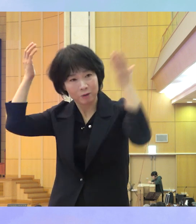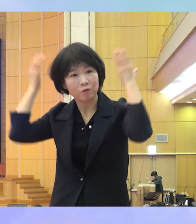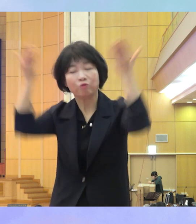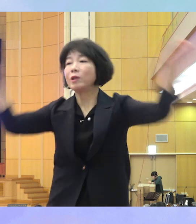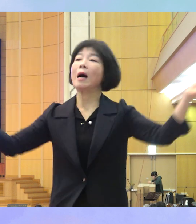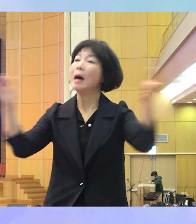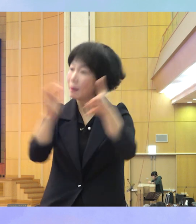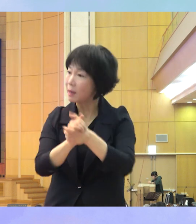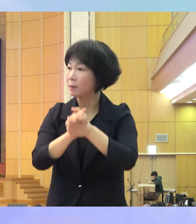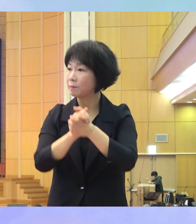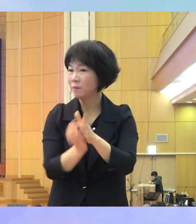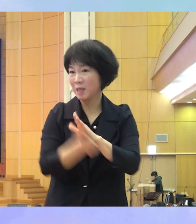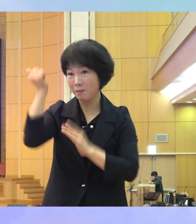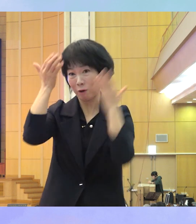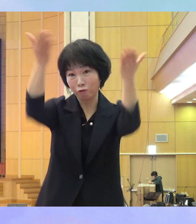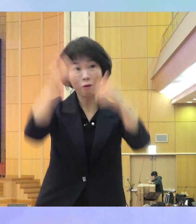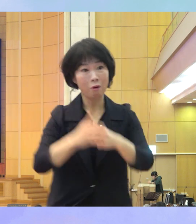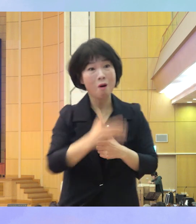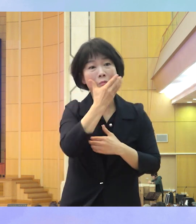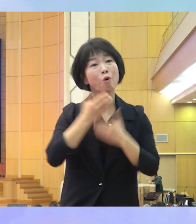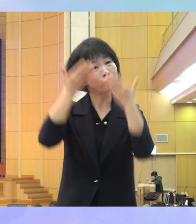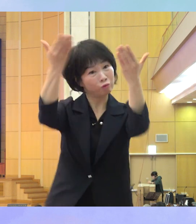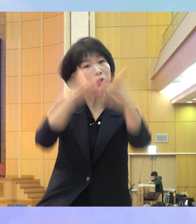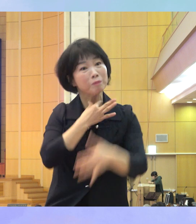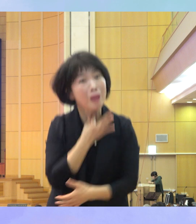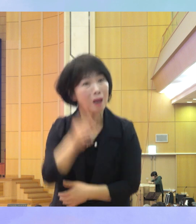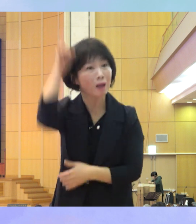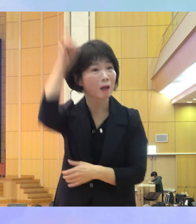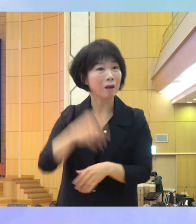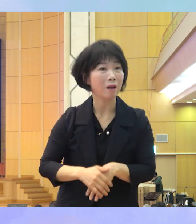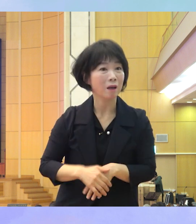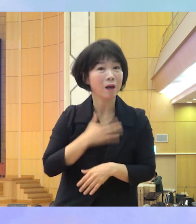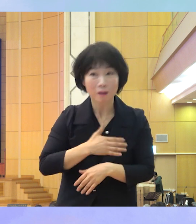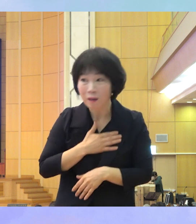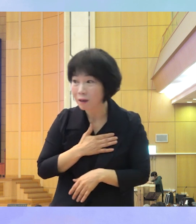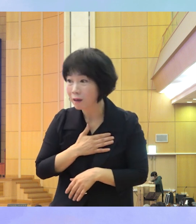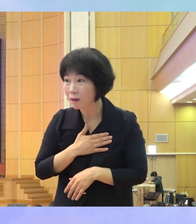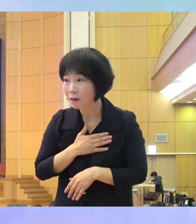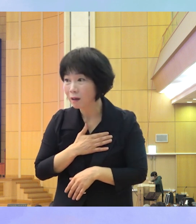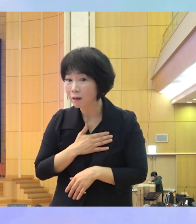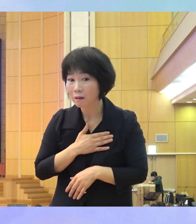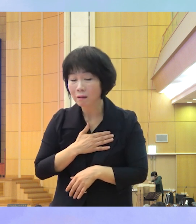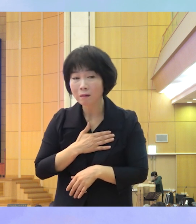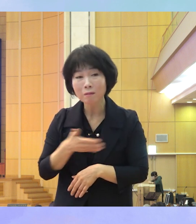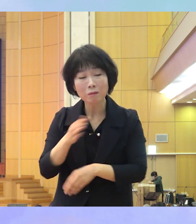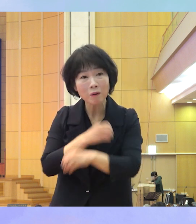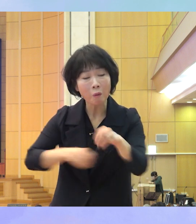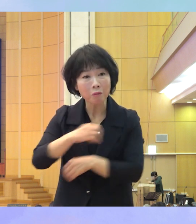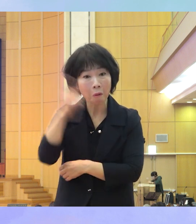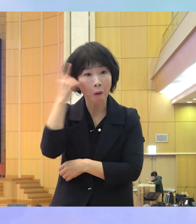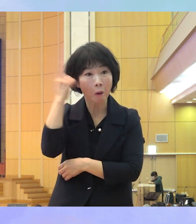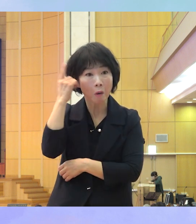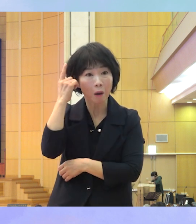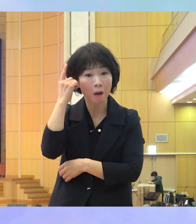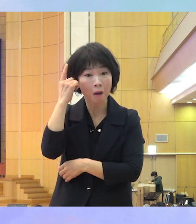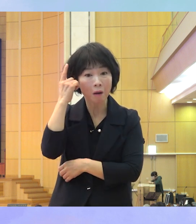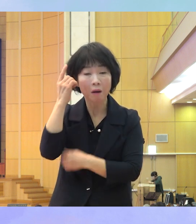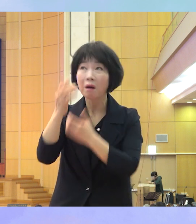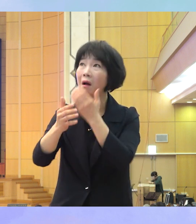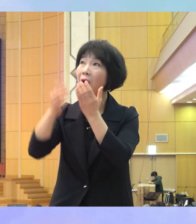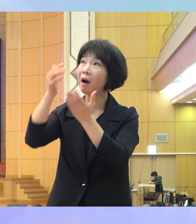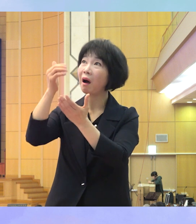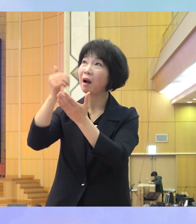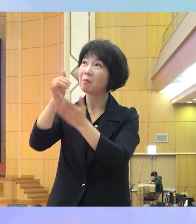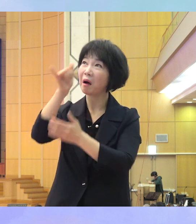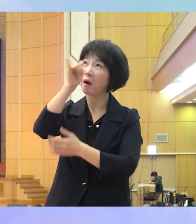평안 주고 희망을 주시고 복 주시려고 하는 것이 우리 주님의 생각이신데 왜 자꾸만 주님은 계시나 안